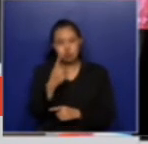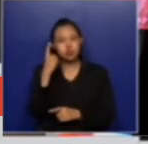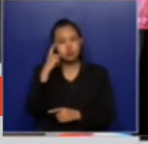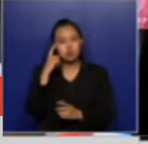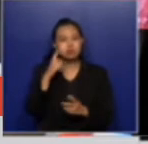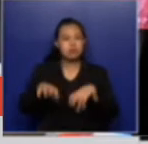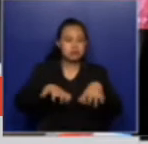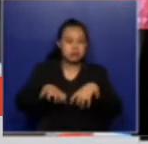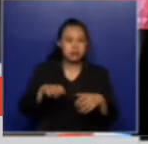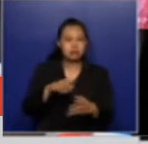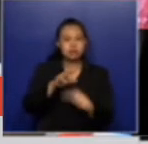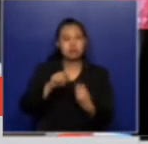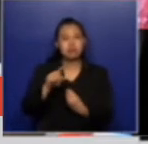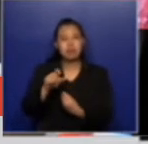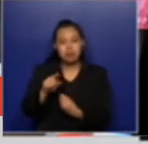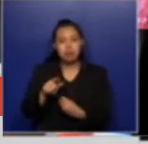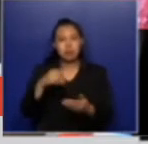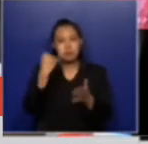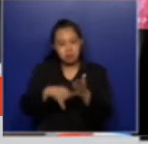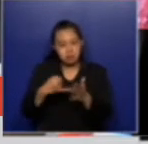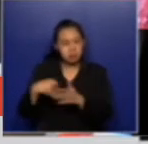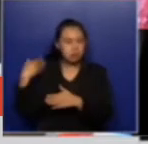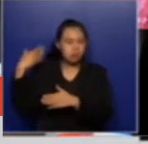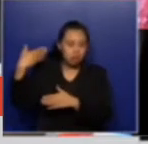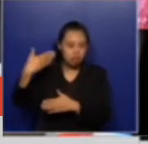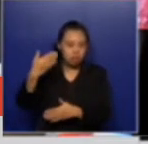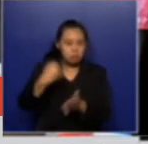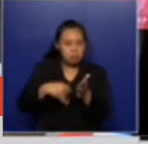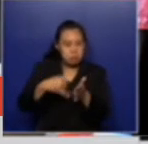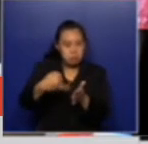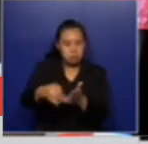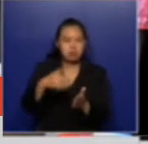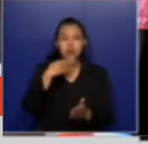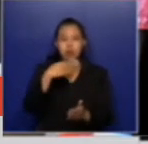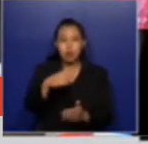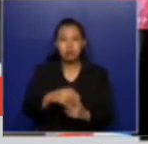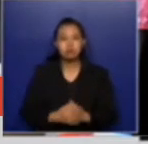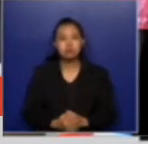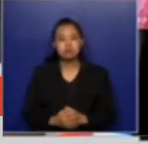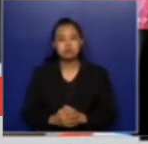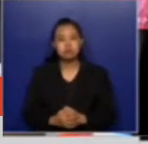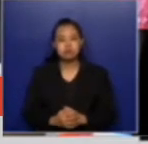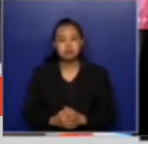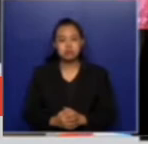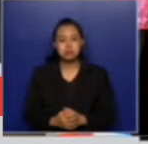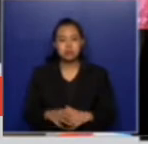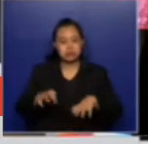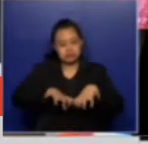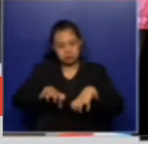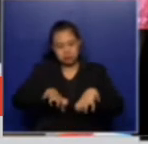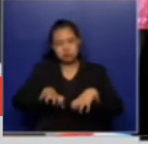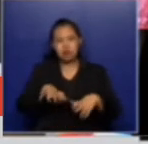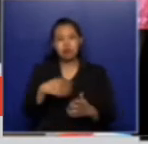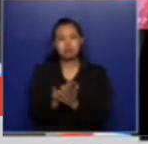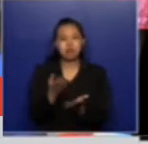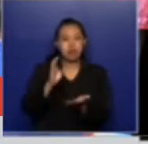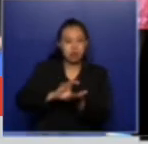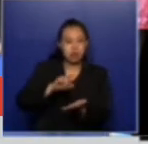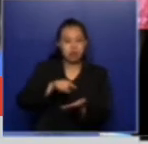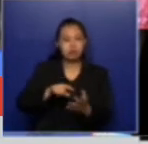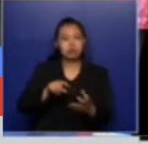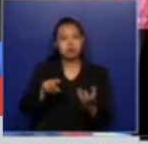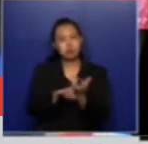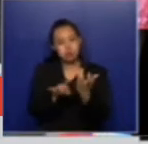กิจวันนี้มันผิดพลาดมาทั้งหมดจัดงบประมาณมาก็ไม่ได้สร้างประสิทธิภาพไม่เกิดประสิทธิผ